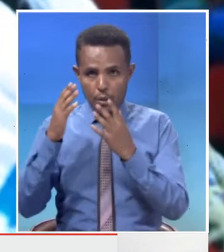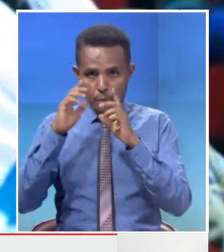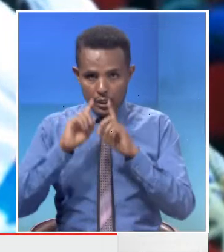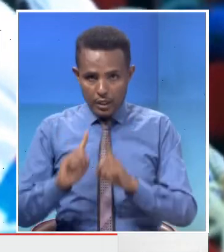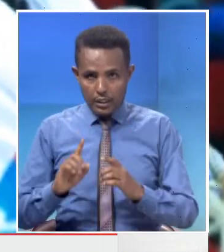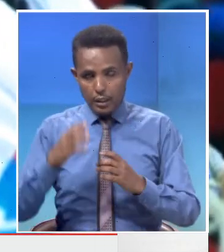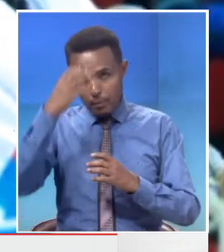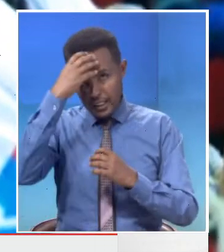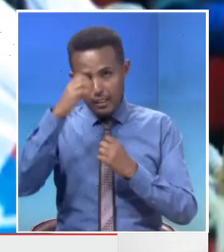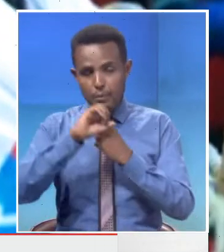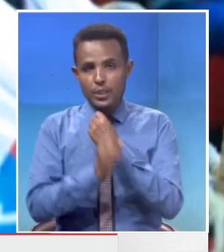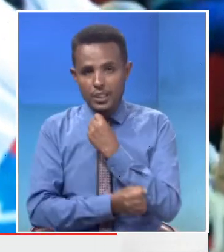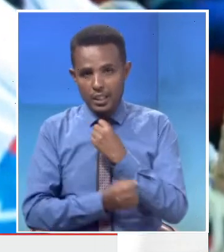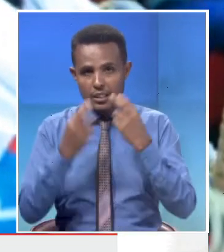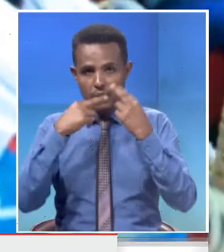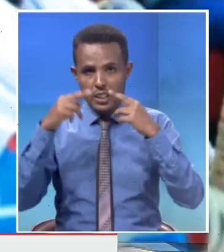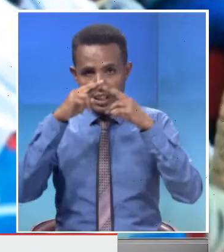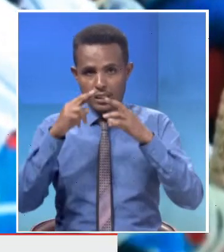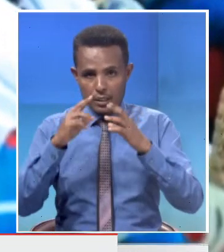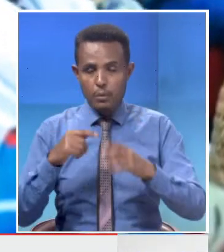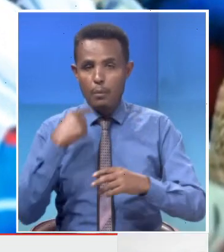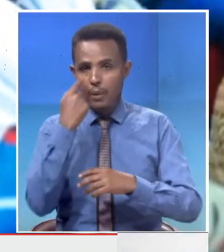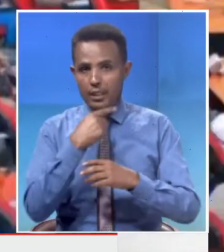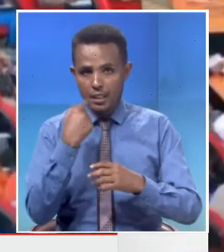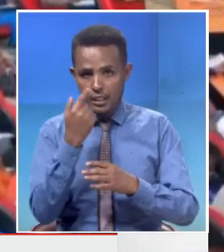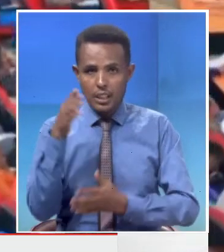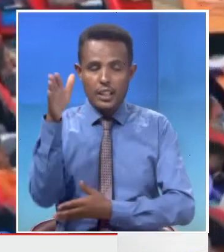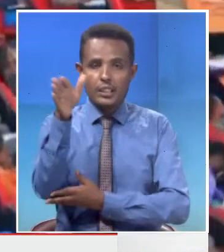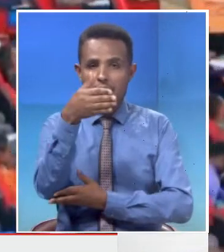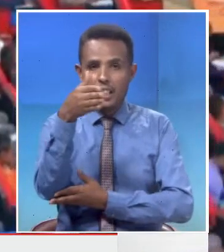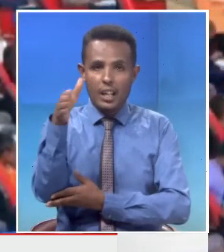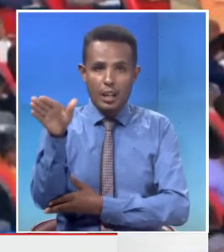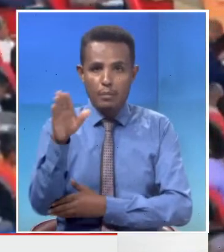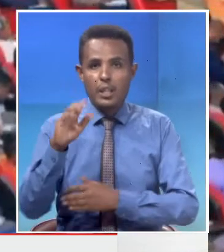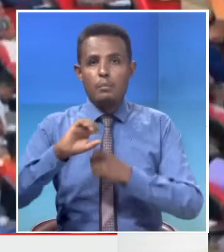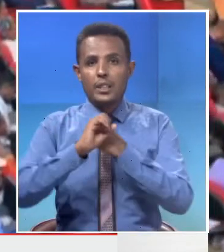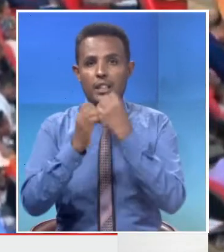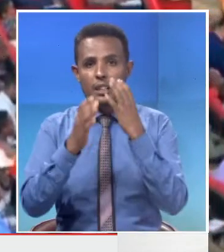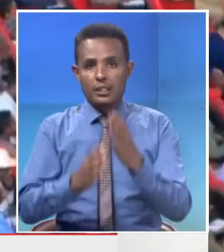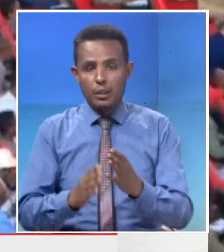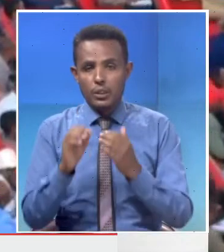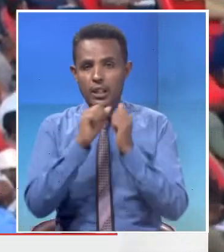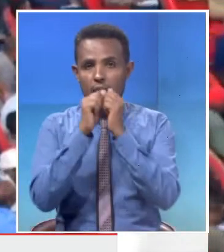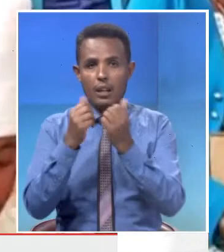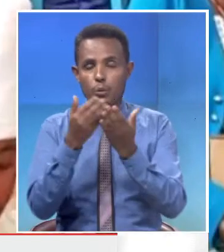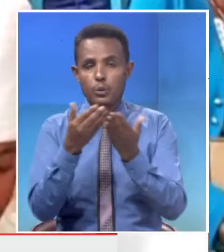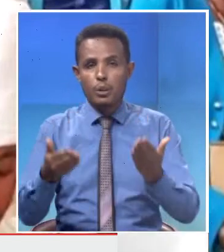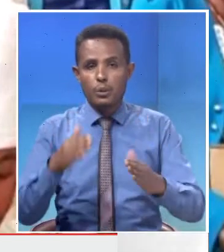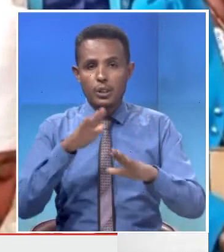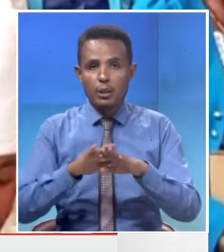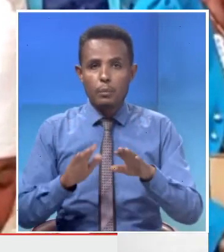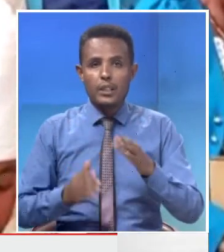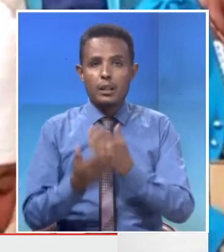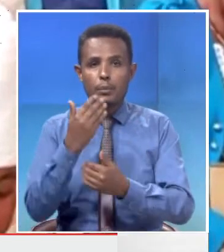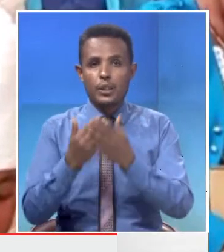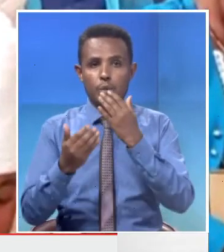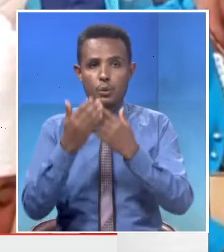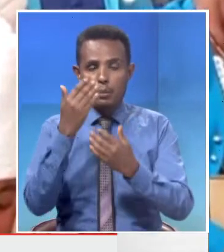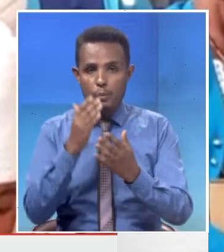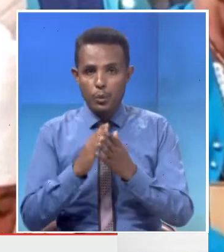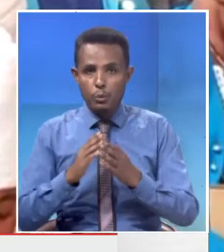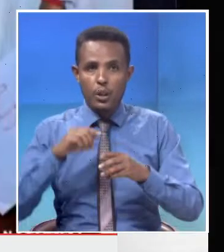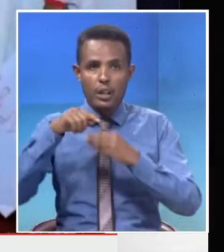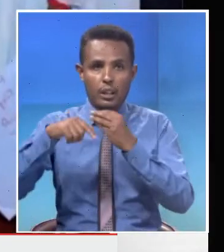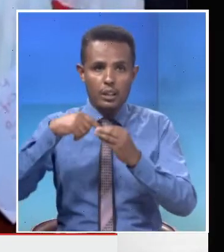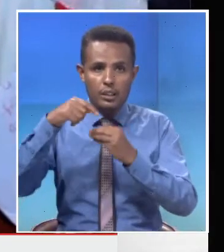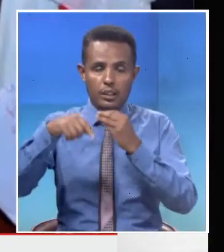ምስረታ፣ የፌዴራሊዝም፣ የማንነትና የሰንደቅ ዓላማና በሌሎች መሰረታዊ የጋራ ሀገራዊ ጉዳዮች ላይ በጠረጴዛ ዙሪያ በመወያየት መግባባት